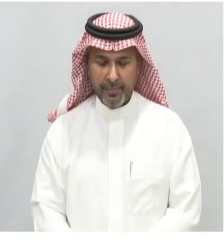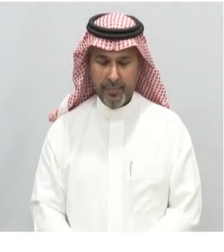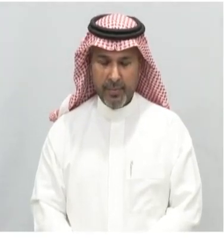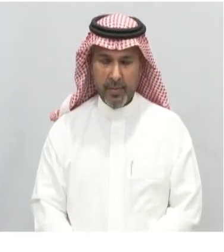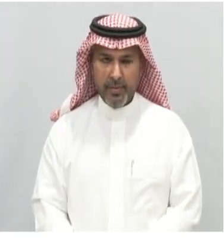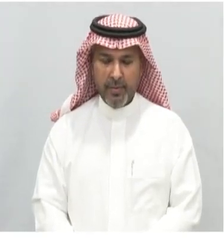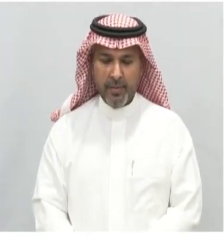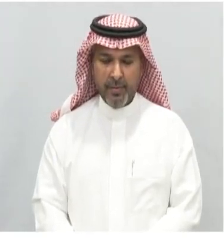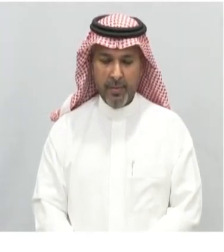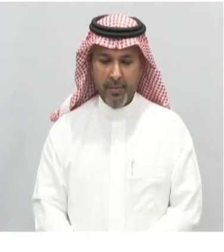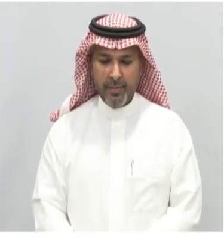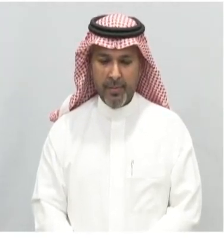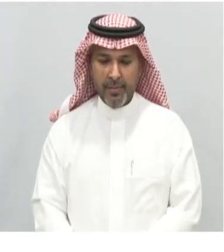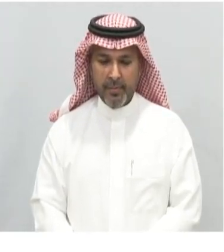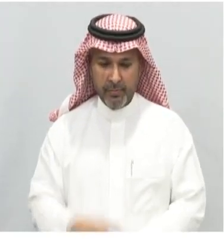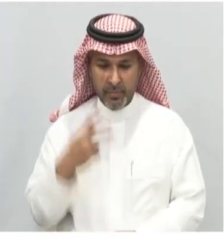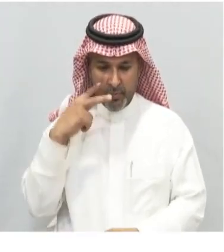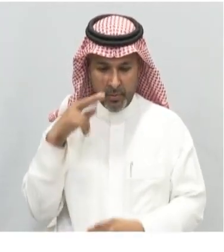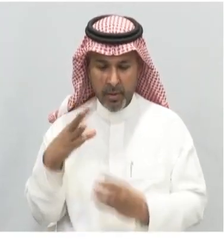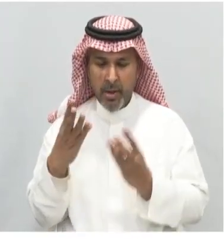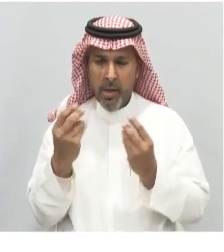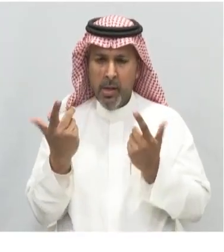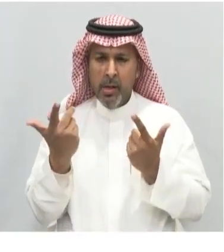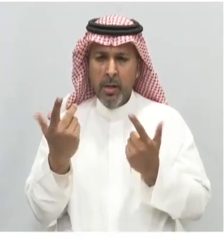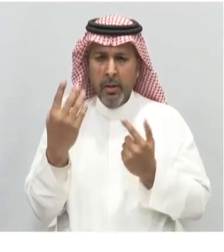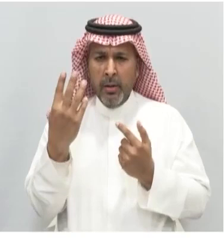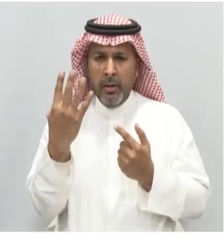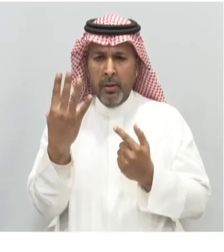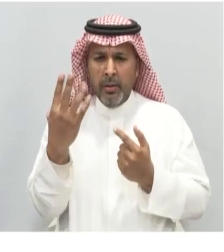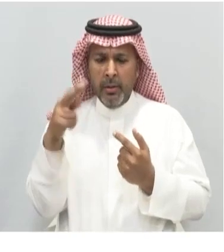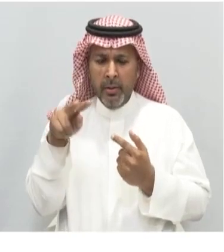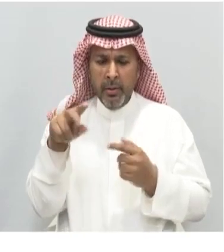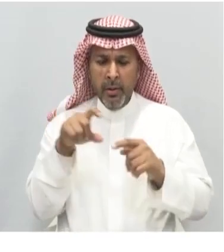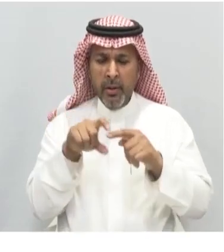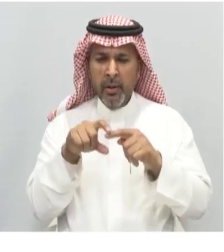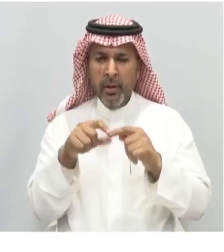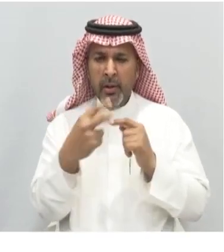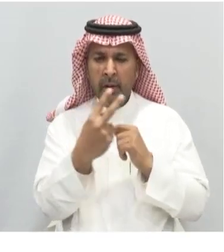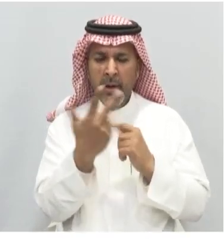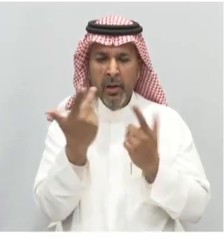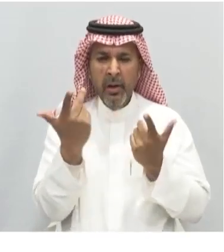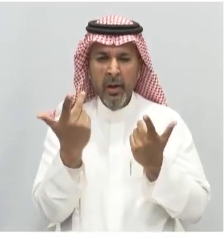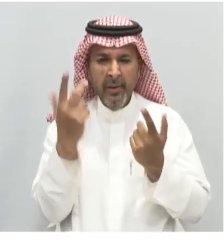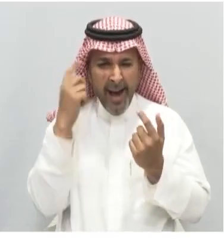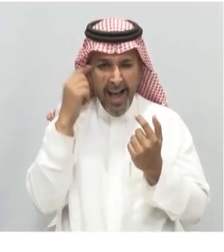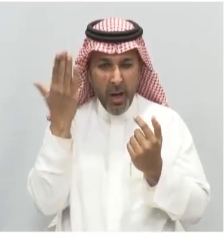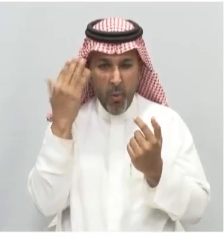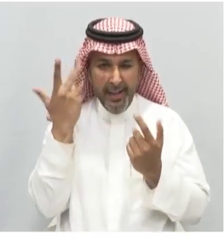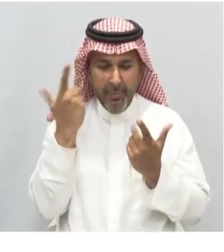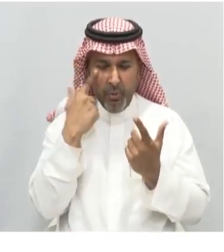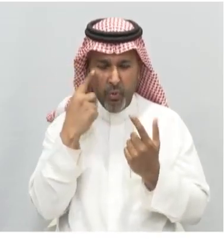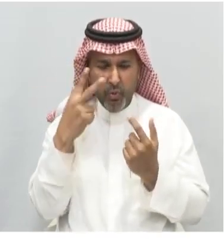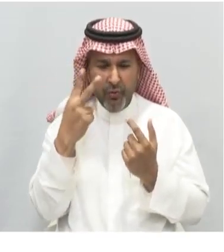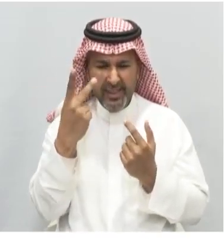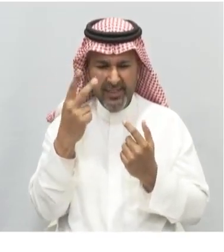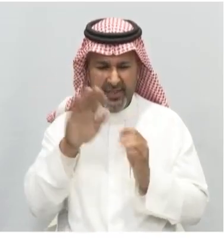ابنائي وبناتي سنقوم بحله سويا ومن ثم اترك لكم الفرصه في السؤال الخامس 400 تقسي 2 ماذا افعل